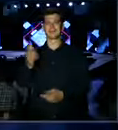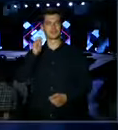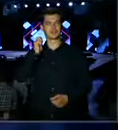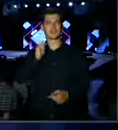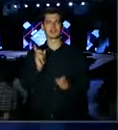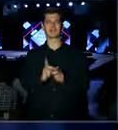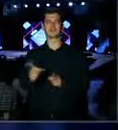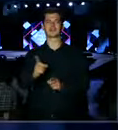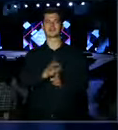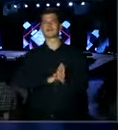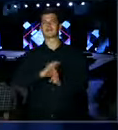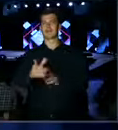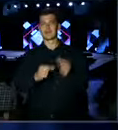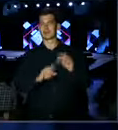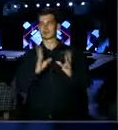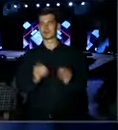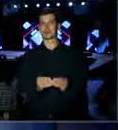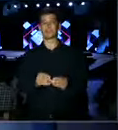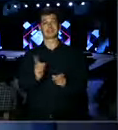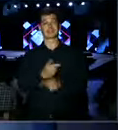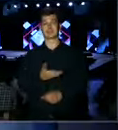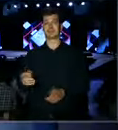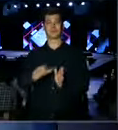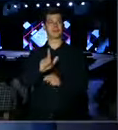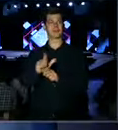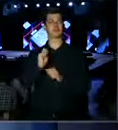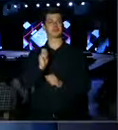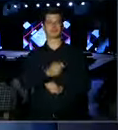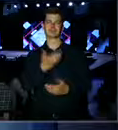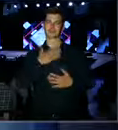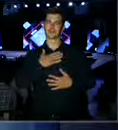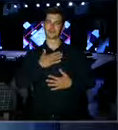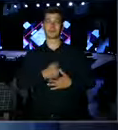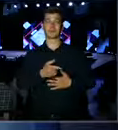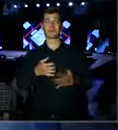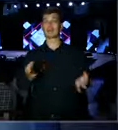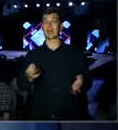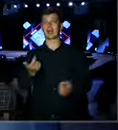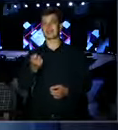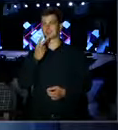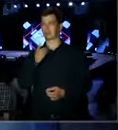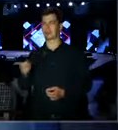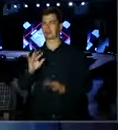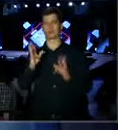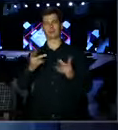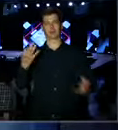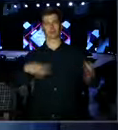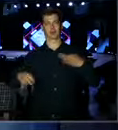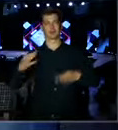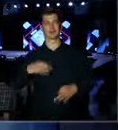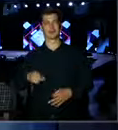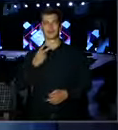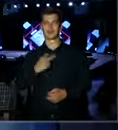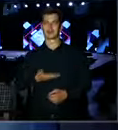przez show biznes i oczywiście przez nasze kandydatki, dzięki nim właśnie za momencik zobaczycie piękne